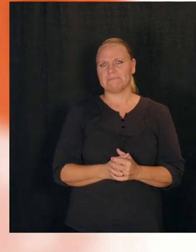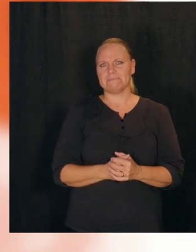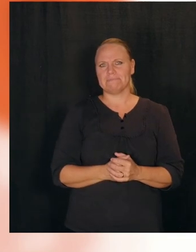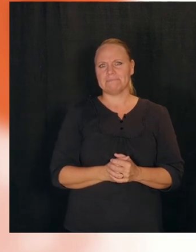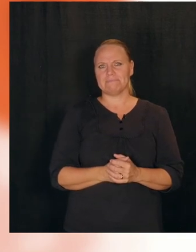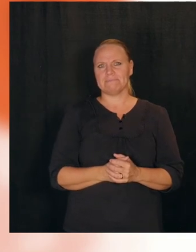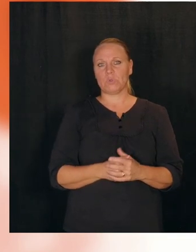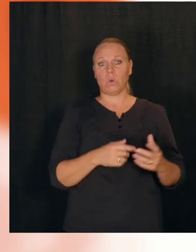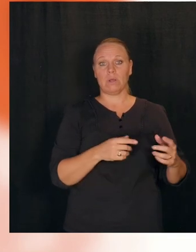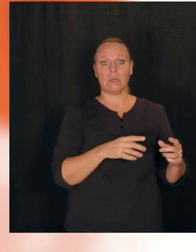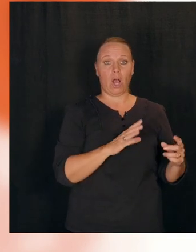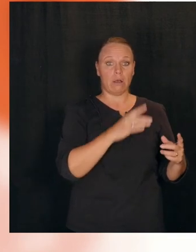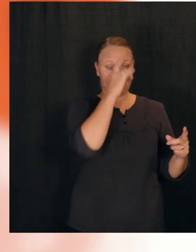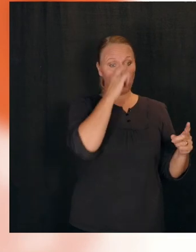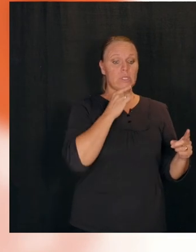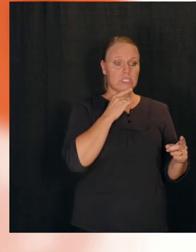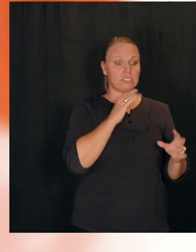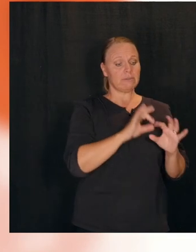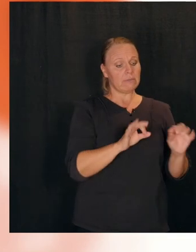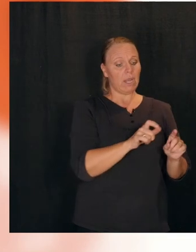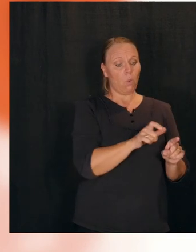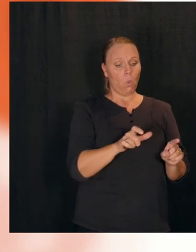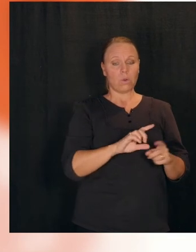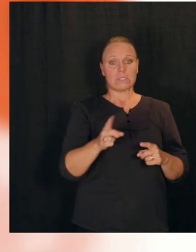Att gå från ord till handling.